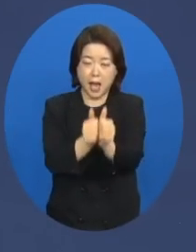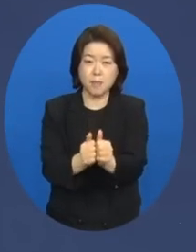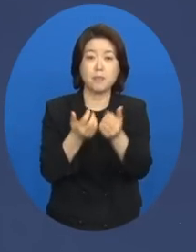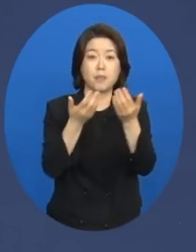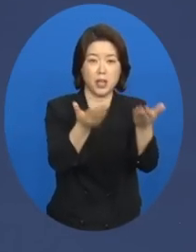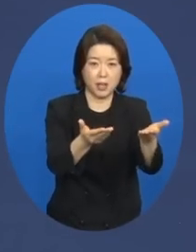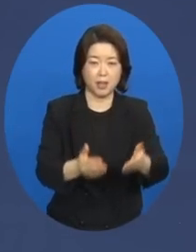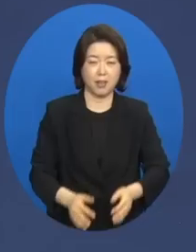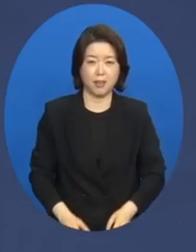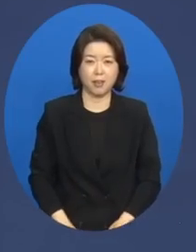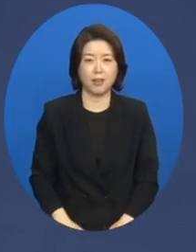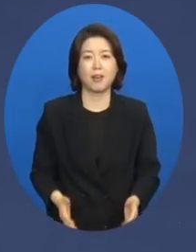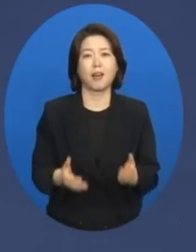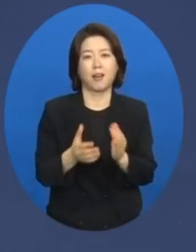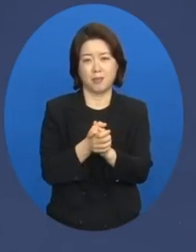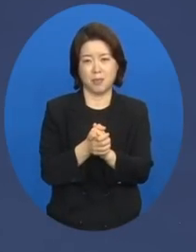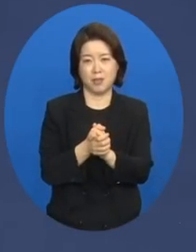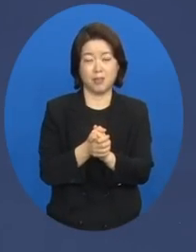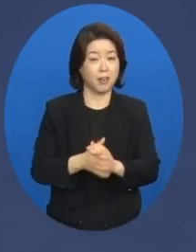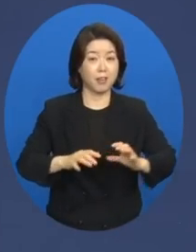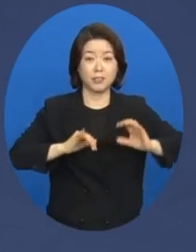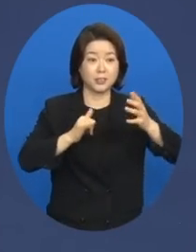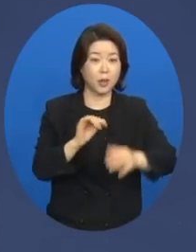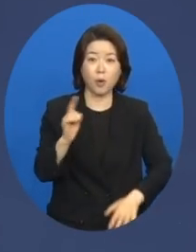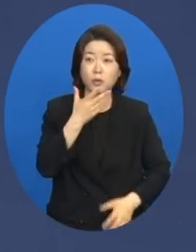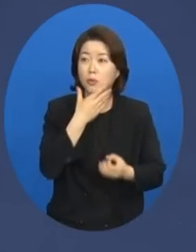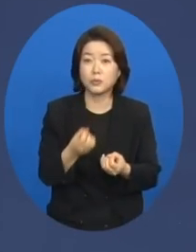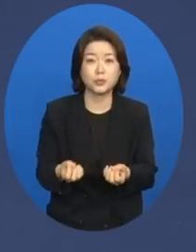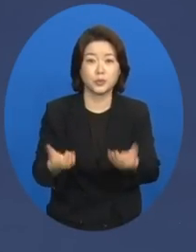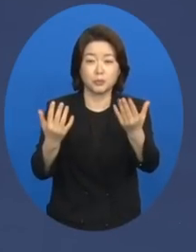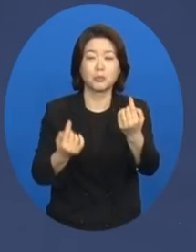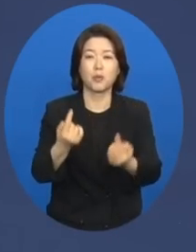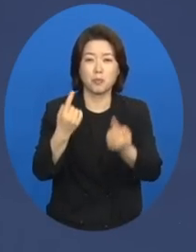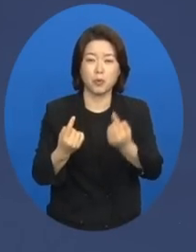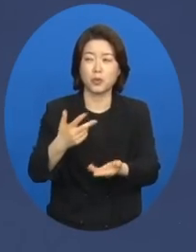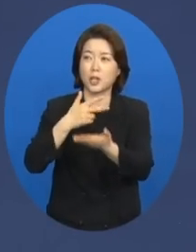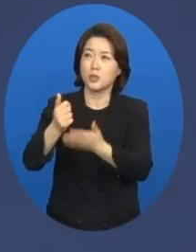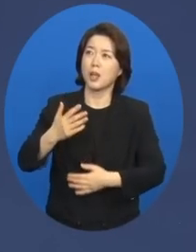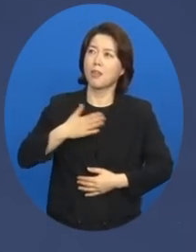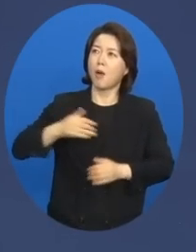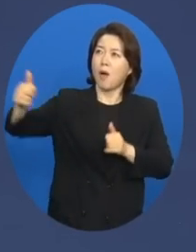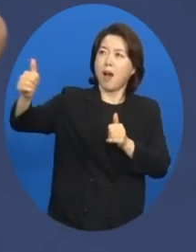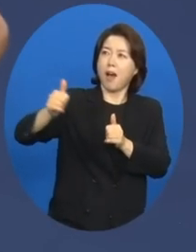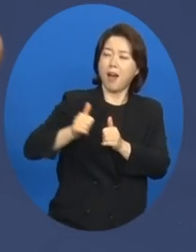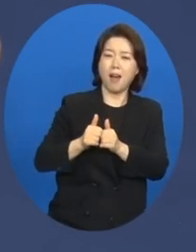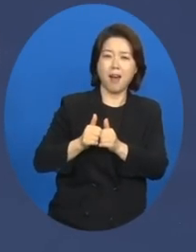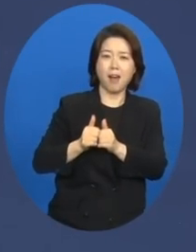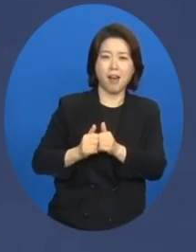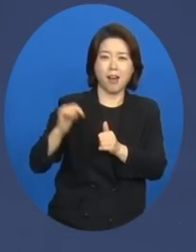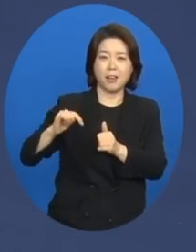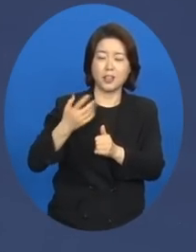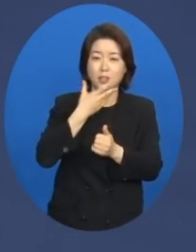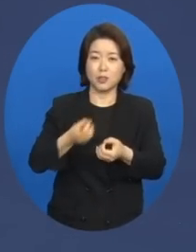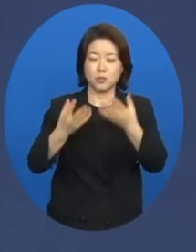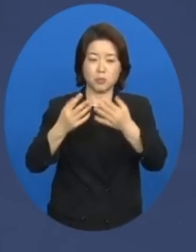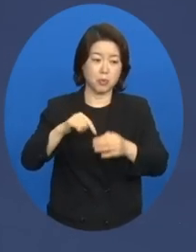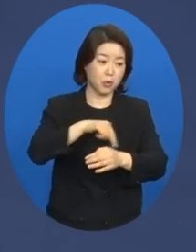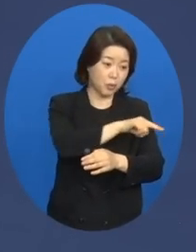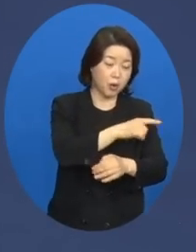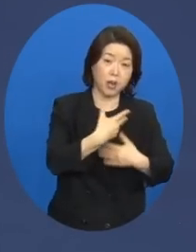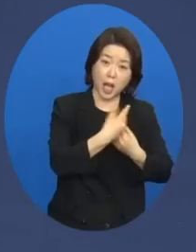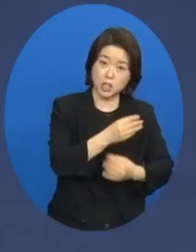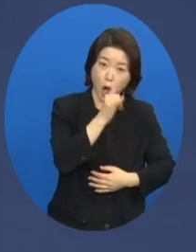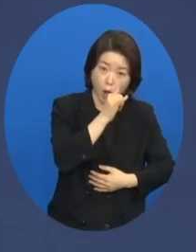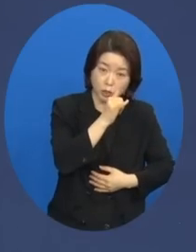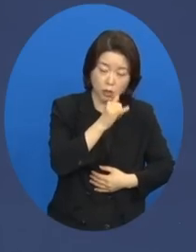하리라. 세상의 어떤 축복보다 주님 나와 함께 하시는 그 축복보다 더 안전하고